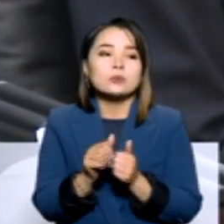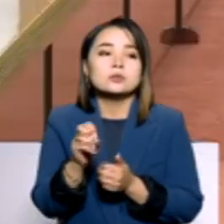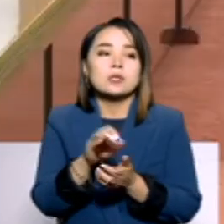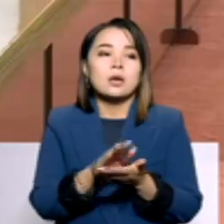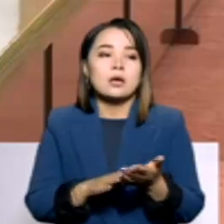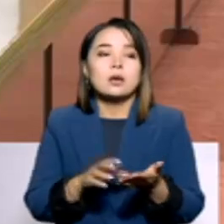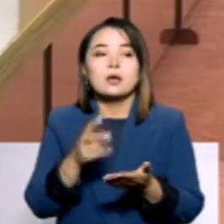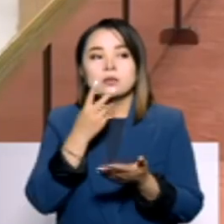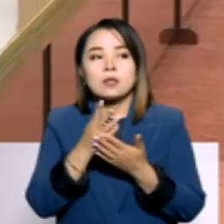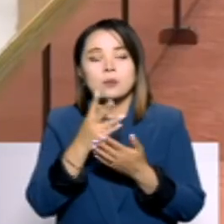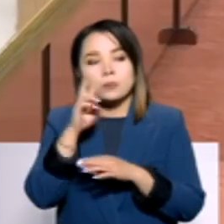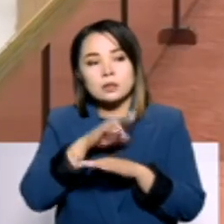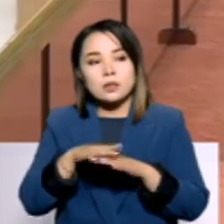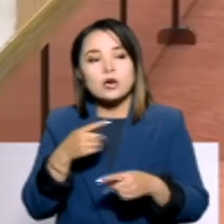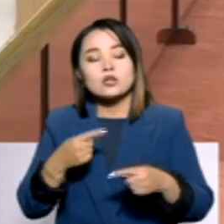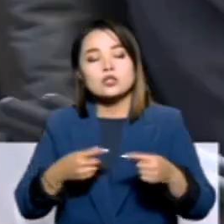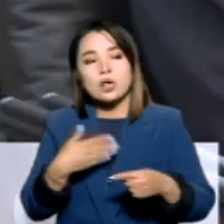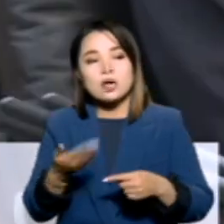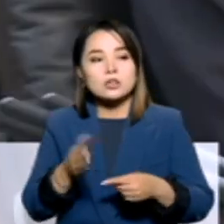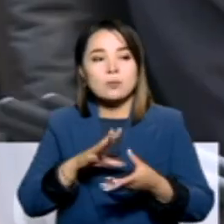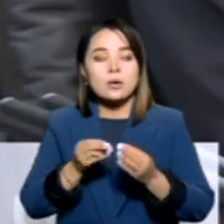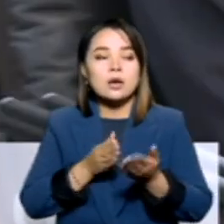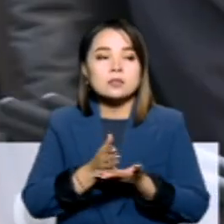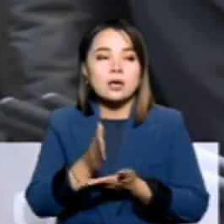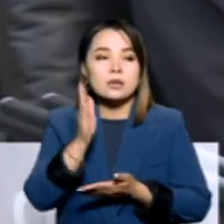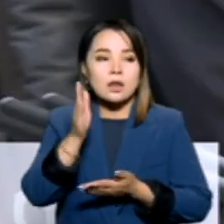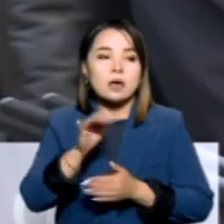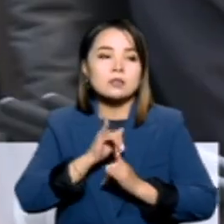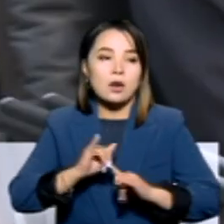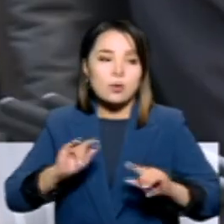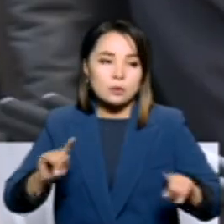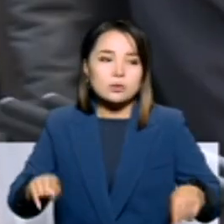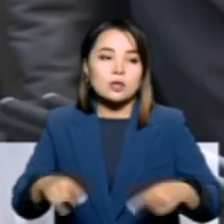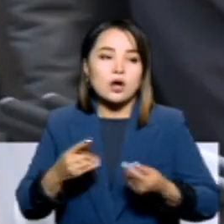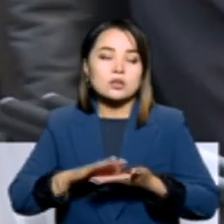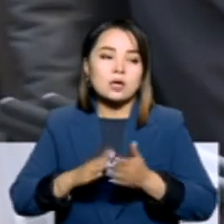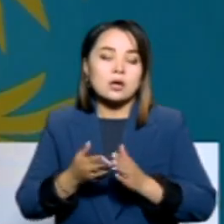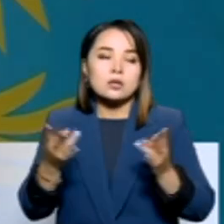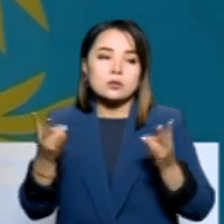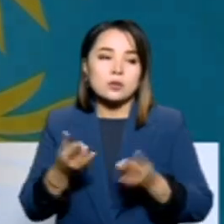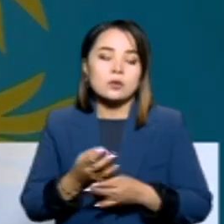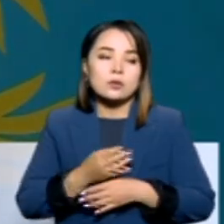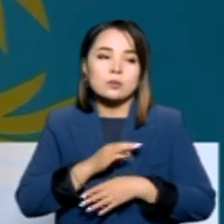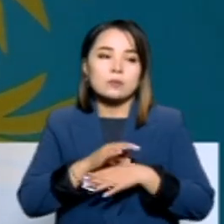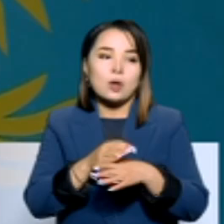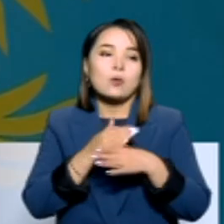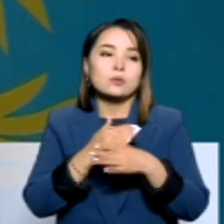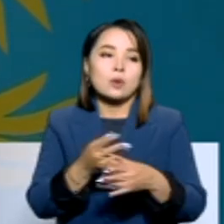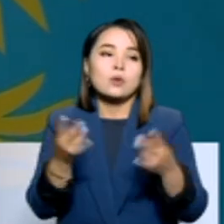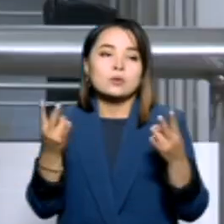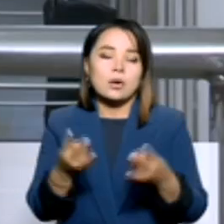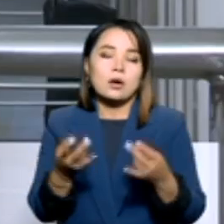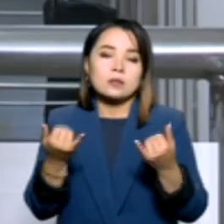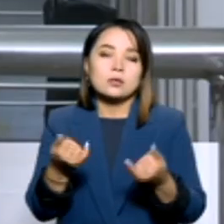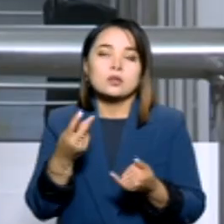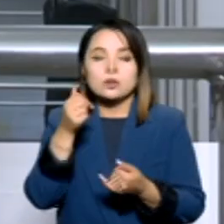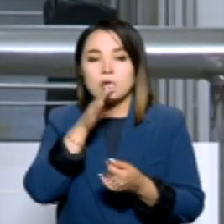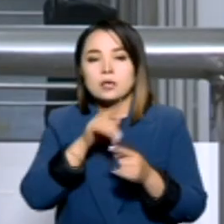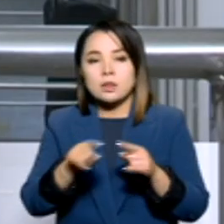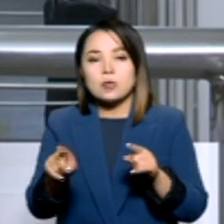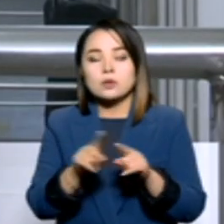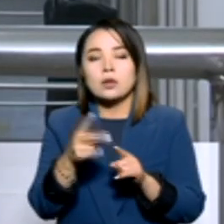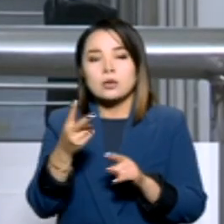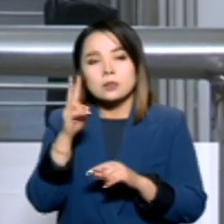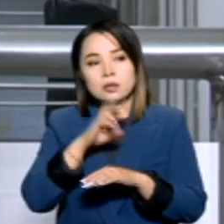жалғастырып, екі ел арасындағы жан-жақты стратегиялық әріптестіктің дамуына жағдай жасауы қажет. Соңғы бірнеше жылдың өзінде қос ел